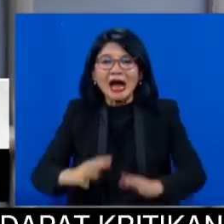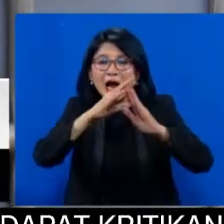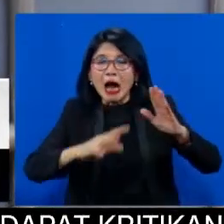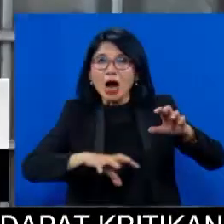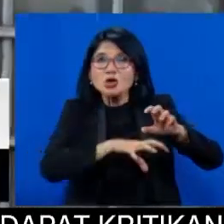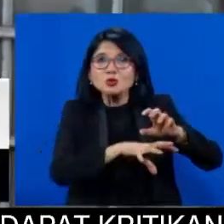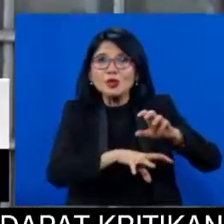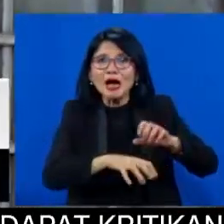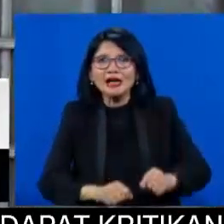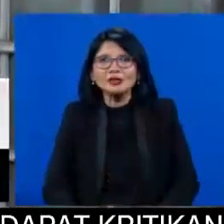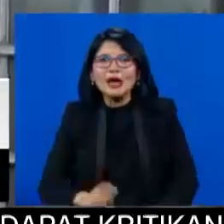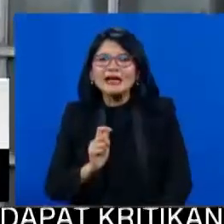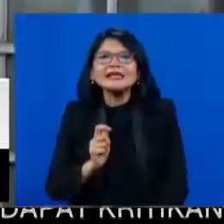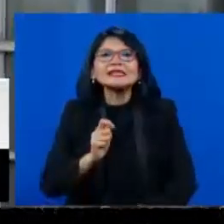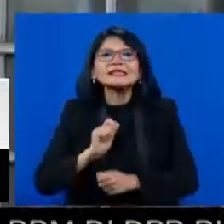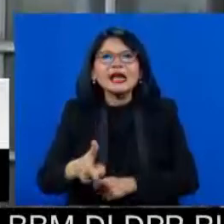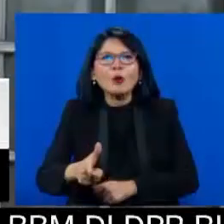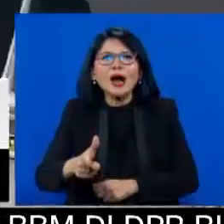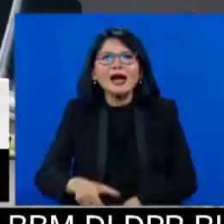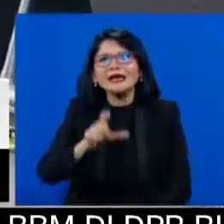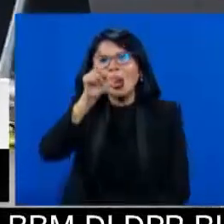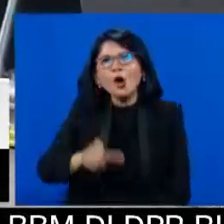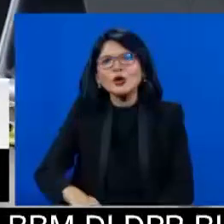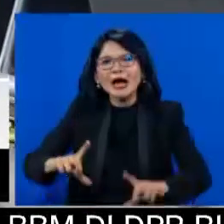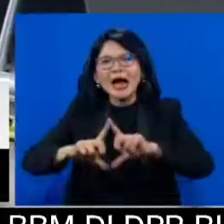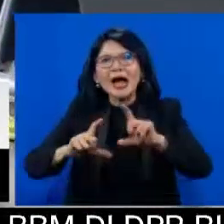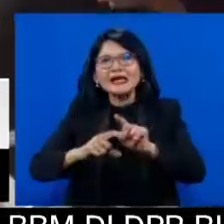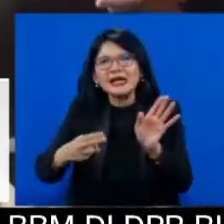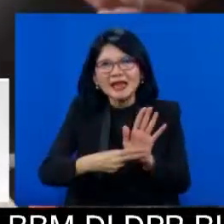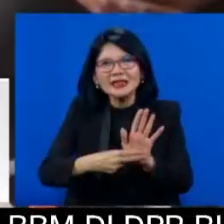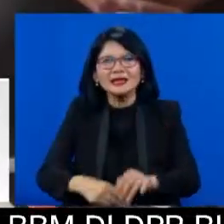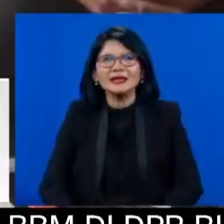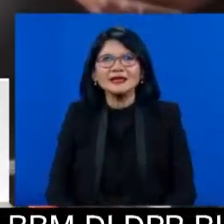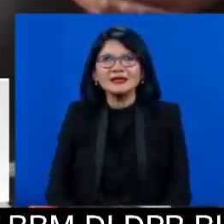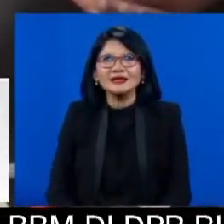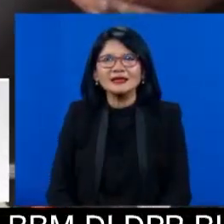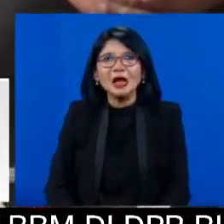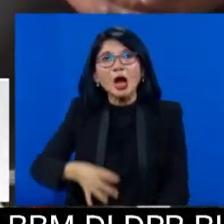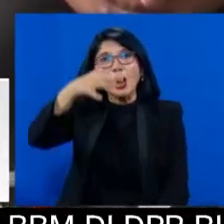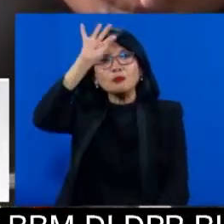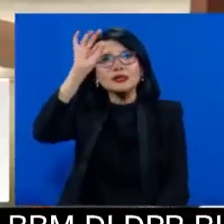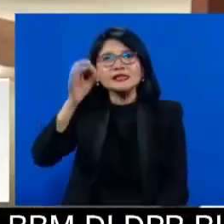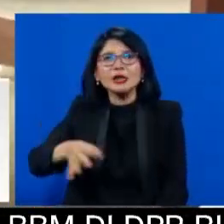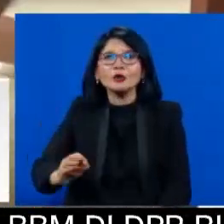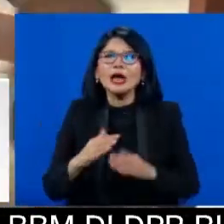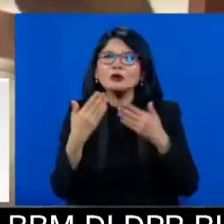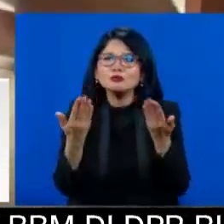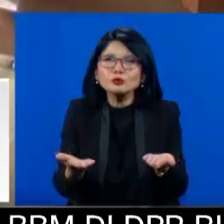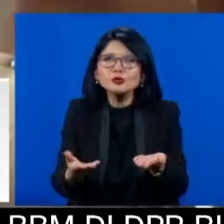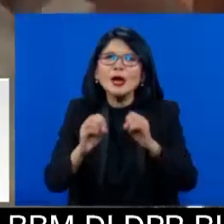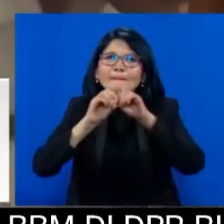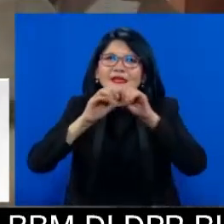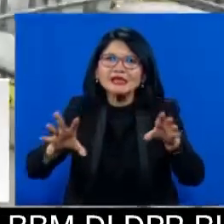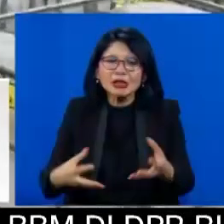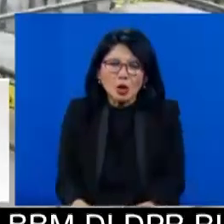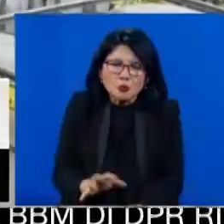yang disewakan kepada salah satu ASN di Kudus berinisial AW. Kasat Reskrim Polres Kudus Senin sore menjelaskan aksi penimbunan